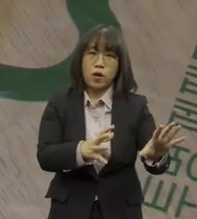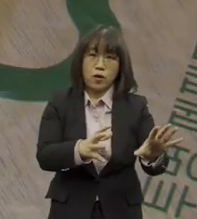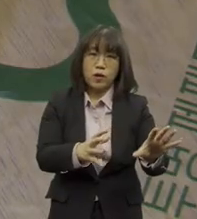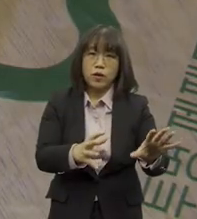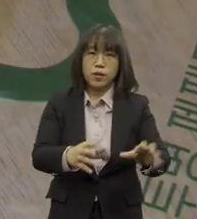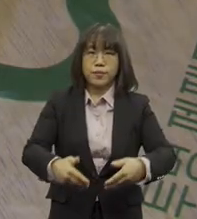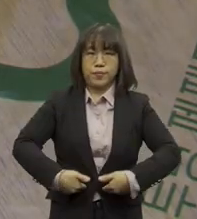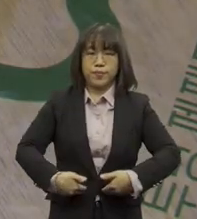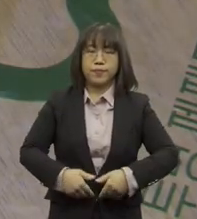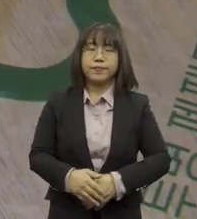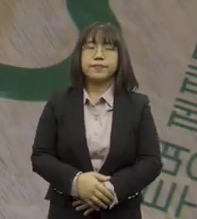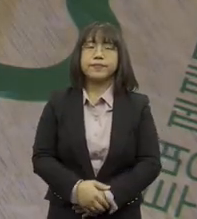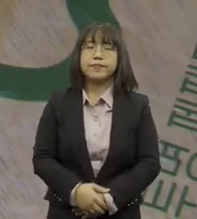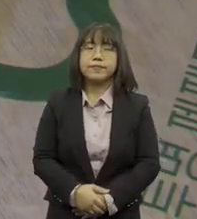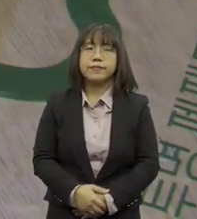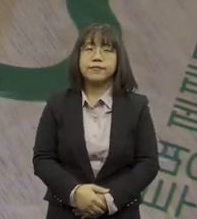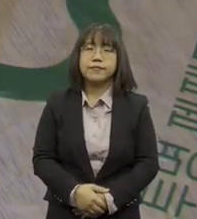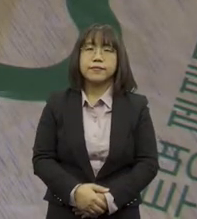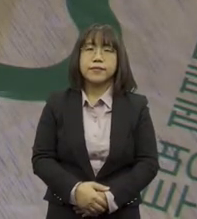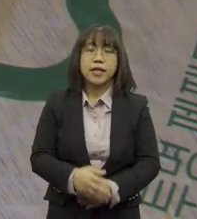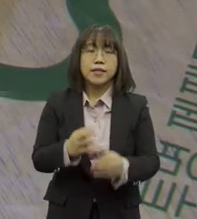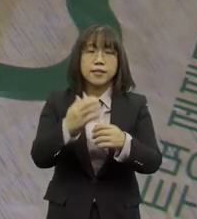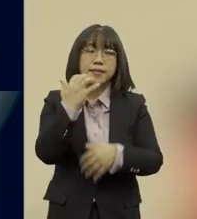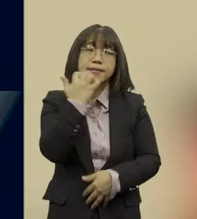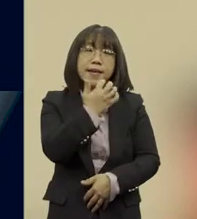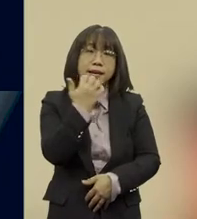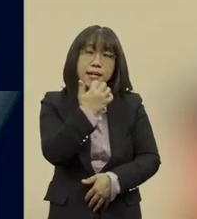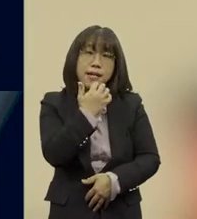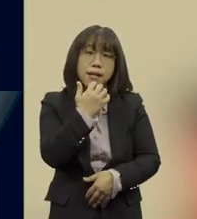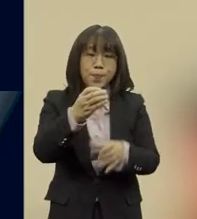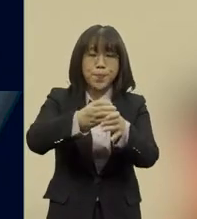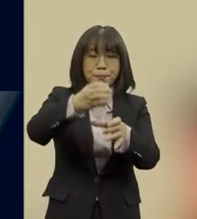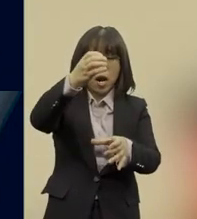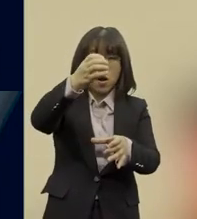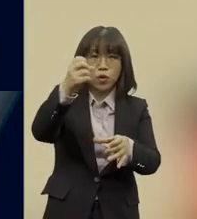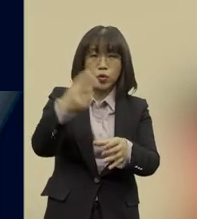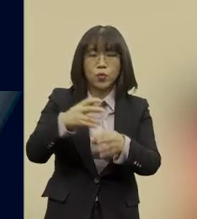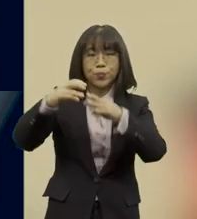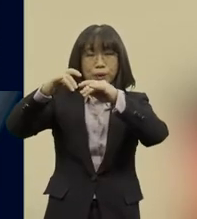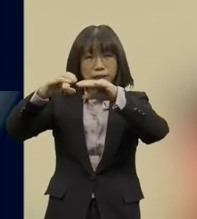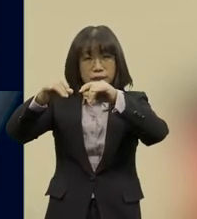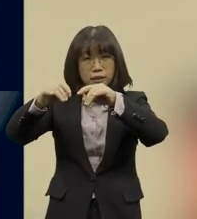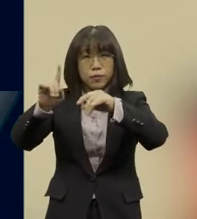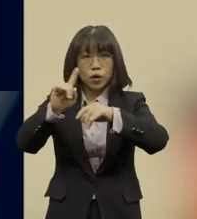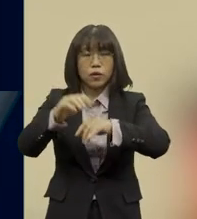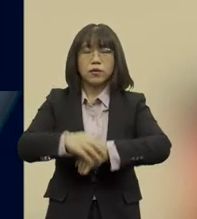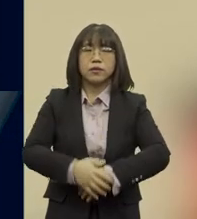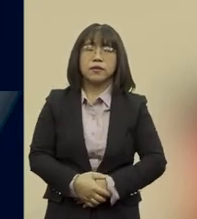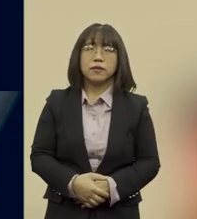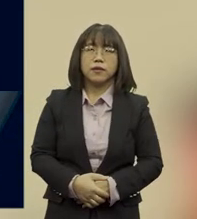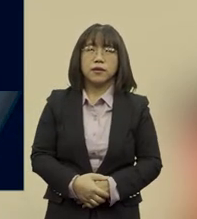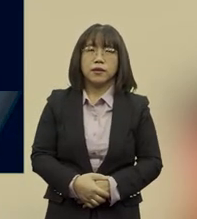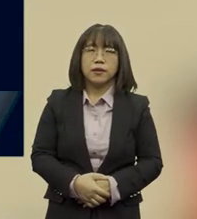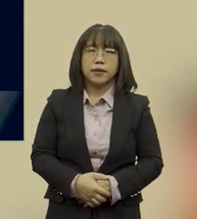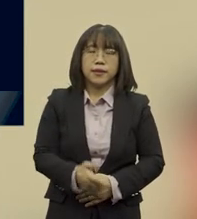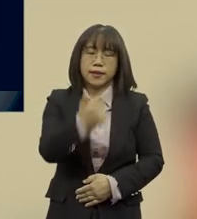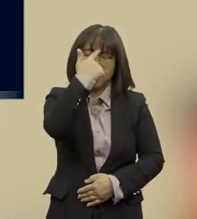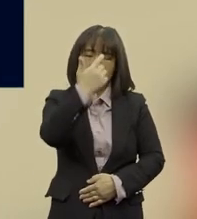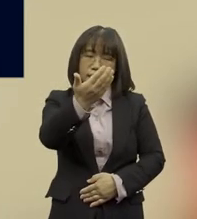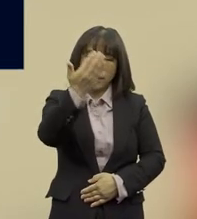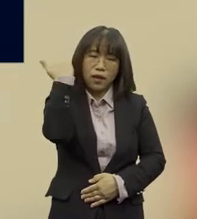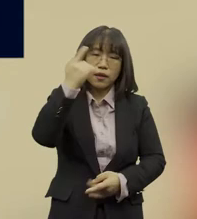뚜껑을 닫아 배출하면 됩니다 책이 있는 유색 페트병 이나 플라스틱 농기 의 경우에는 이전처럼